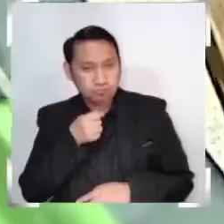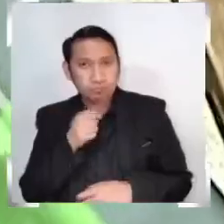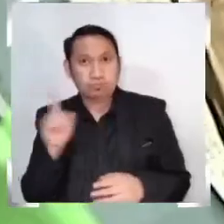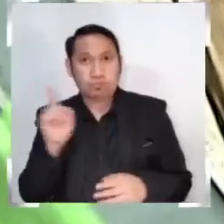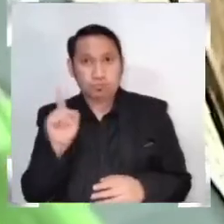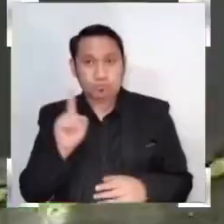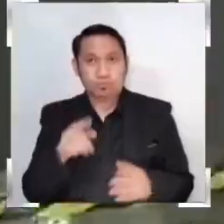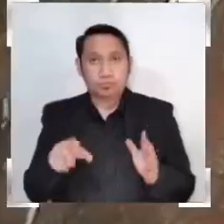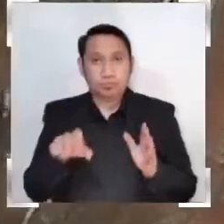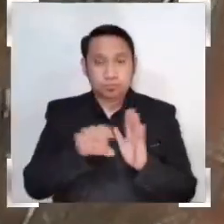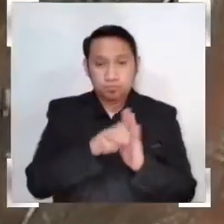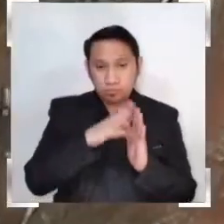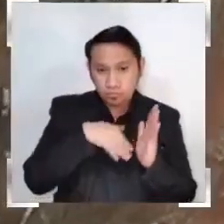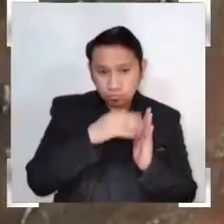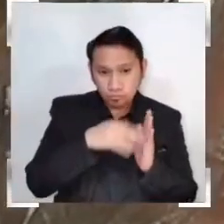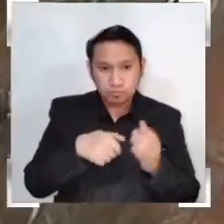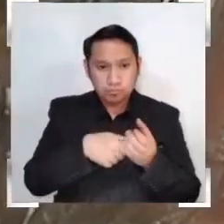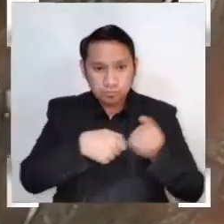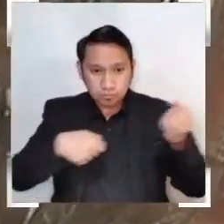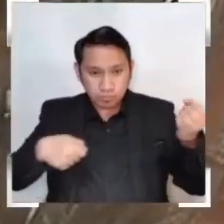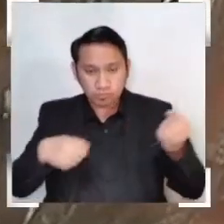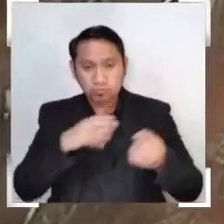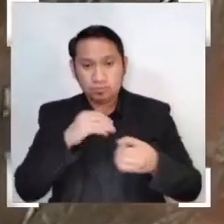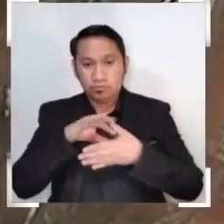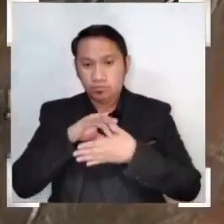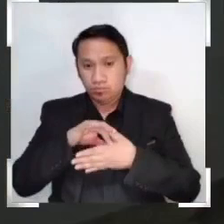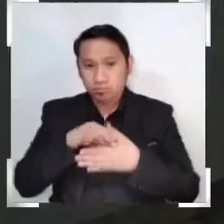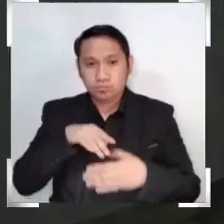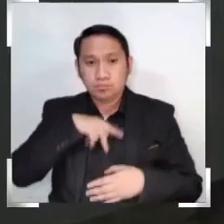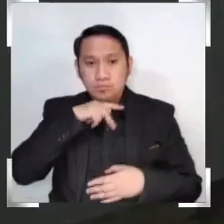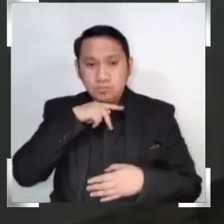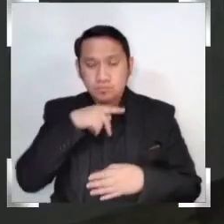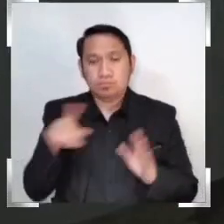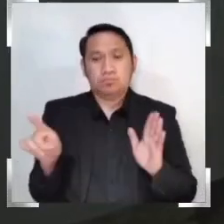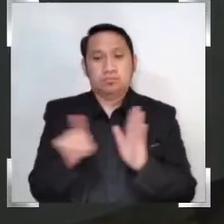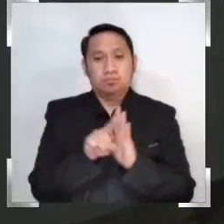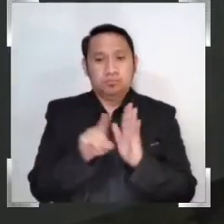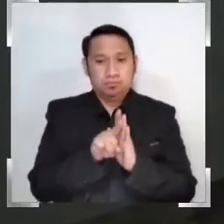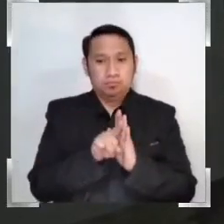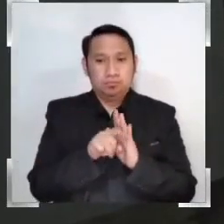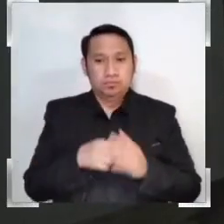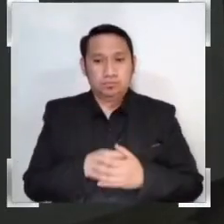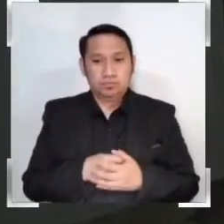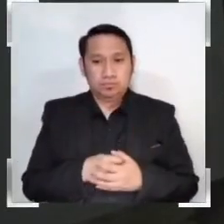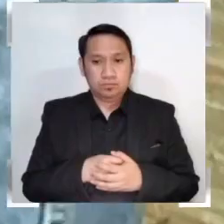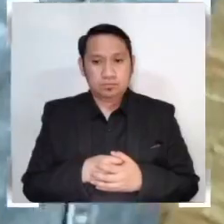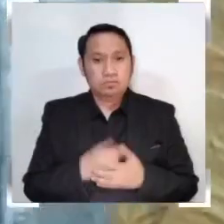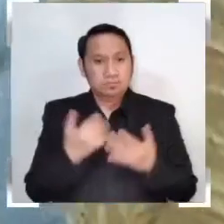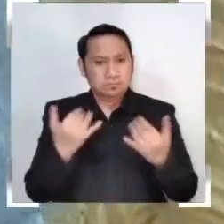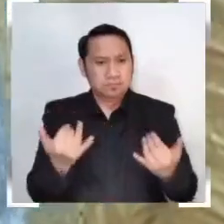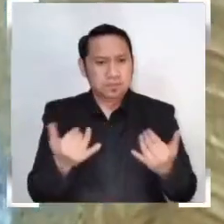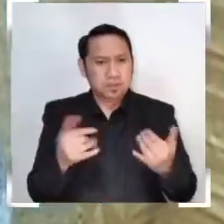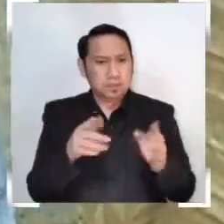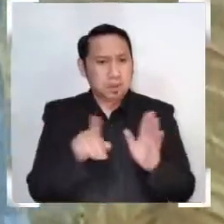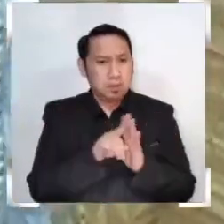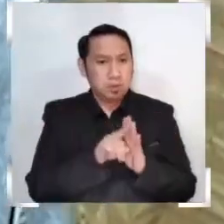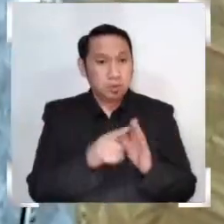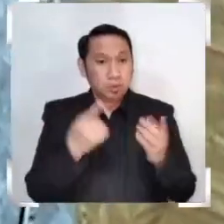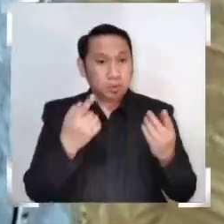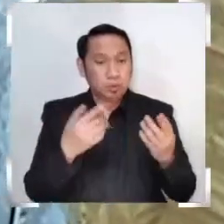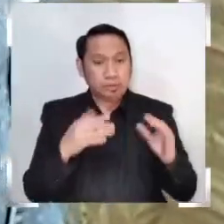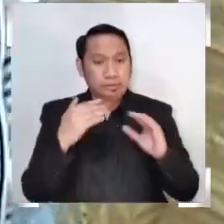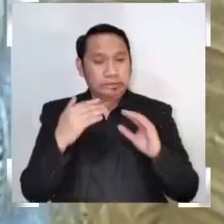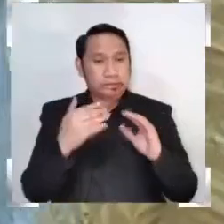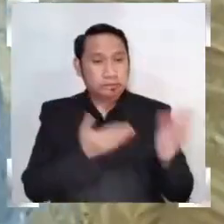pintura, patalim at mga karning baboy na mahigpit na ipinagbabawal ng Bureau of Animal Industry na ibiyahe sa iba't ibang probinsya dahil sa banta pa